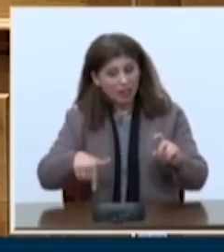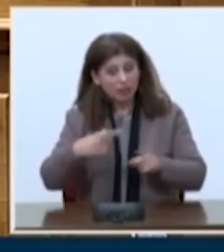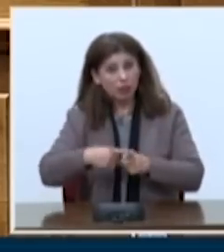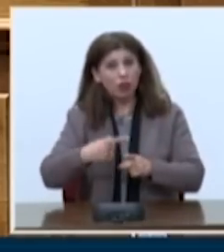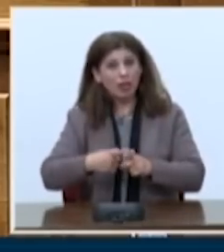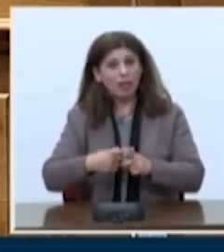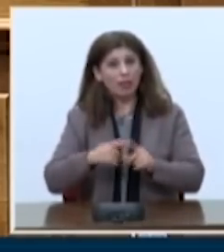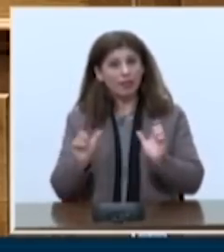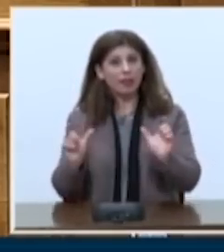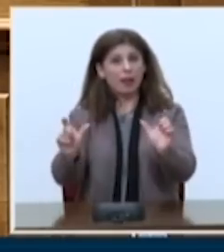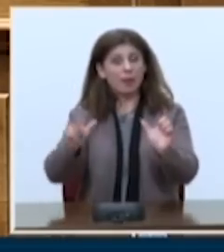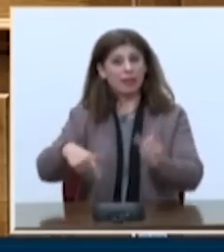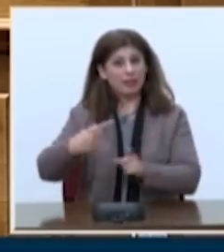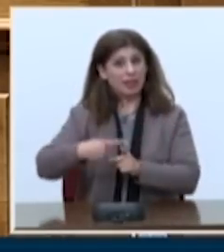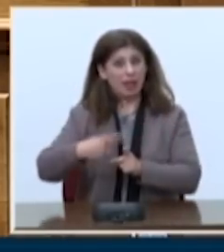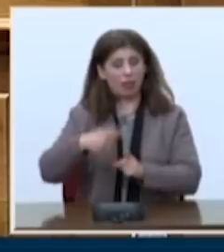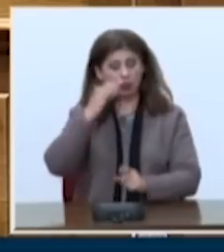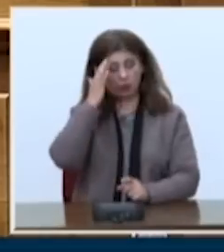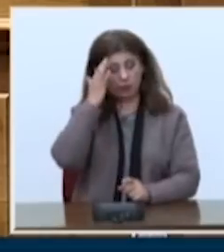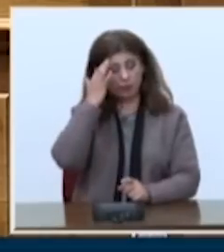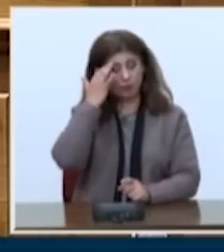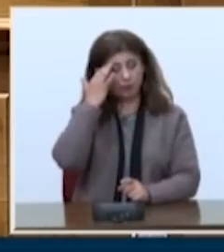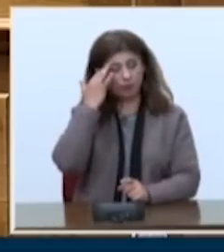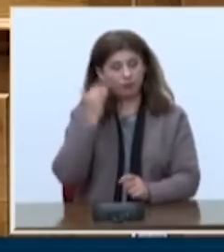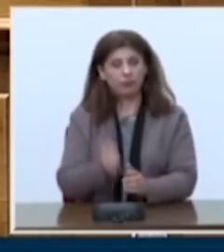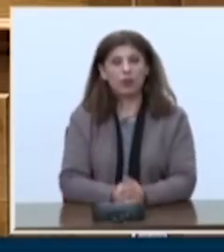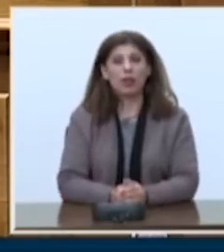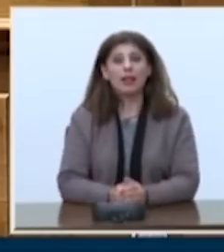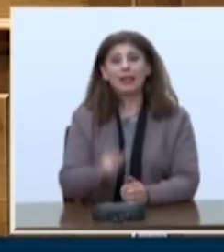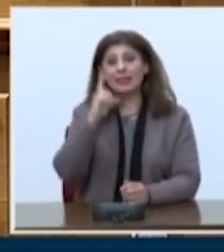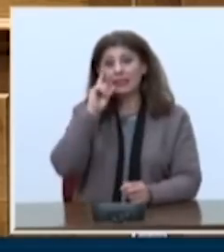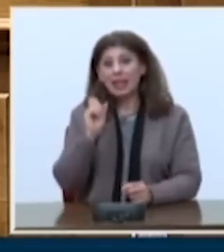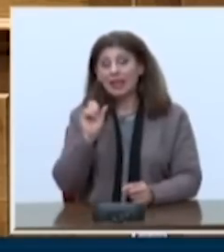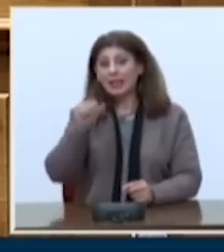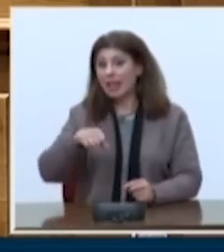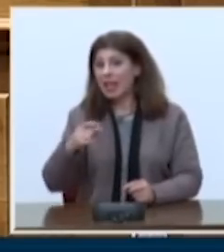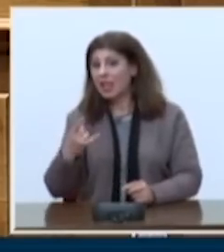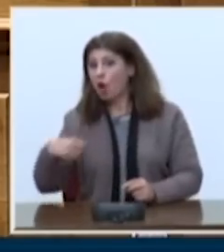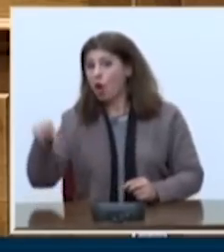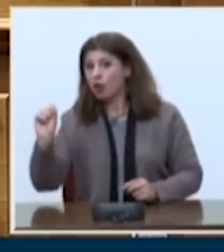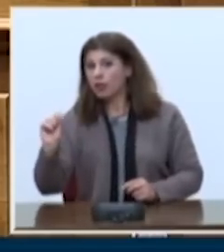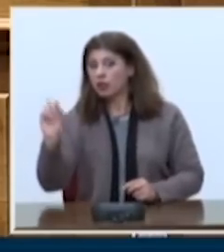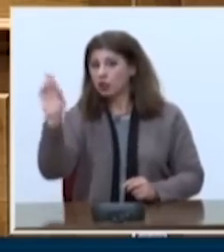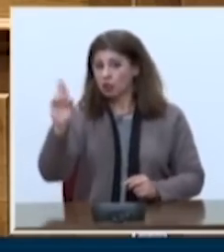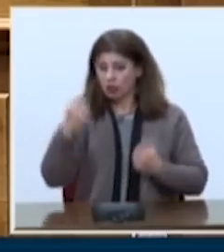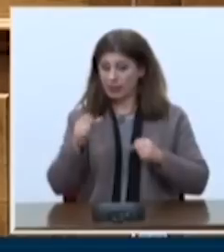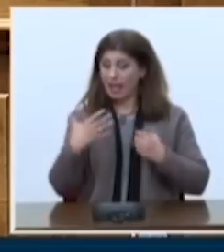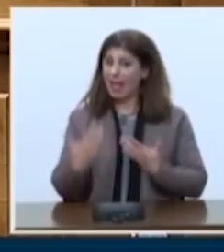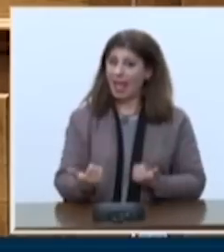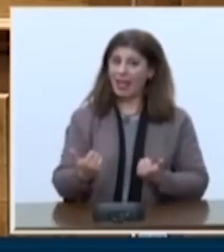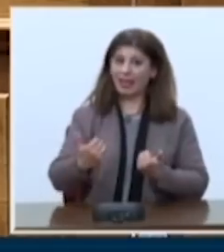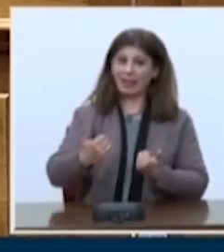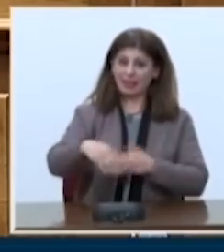χώρας? Γνωρίζετε, ναι ή όχι, ότι στο πλαίσιο ρώσικων ασκήσεων υπάρχουν σχέδια με πλήγματα